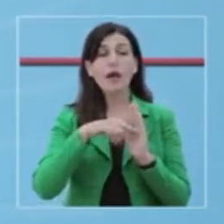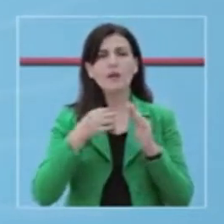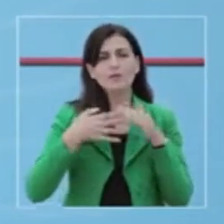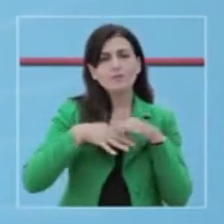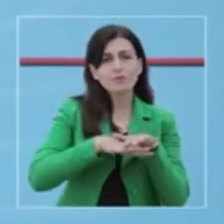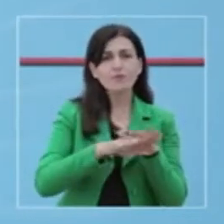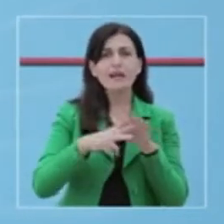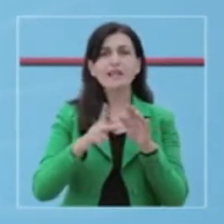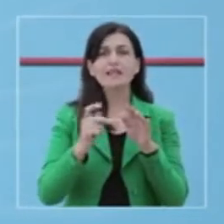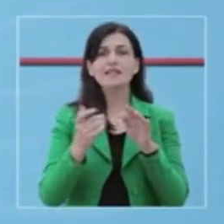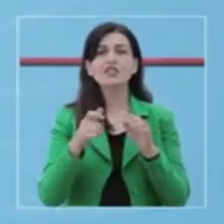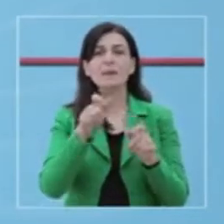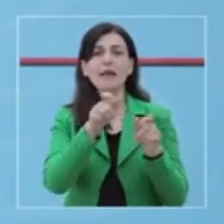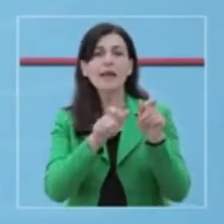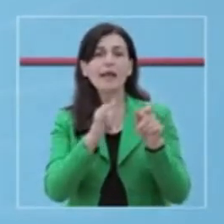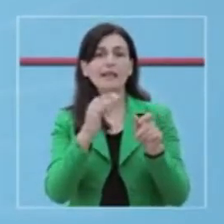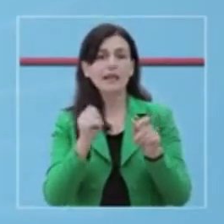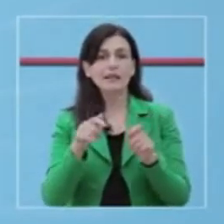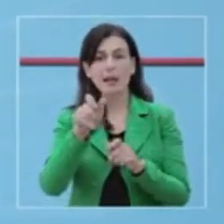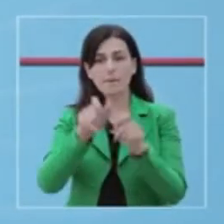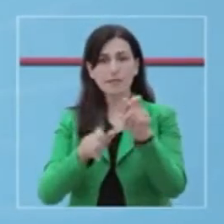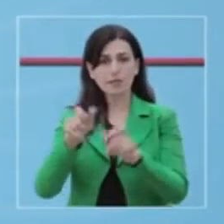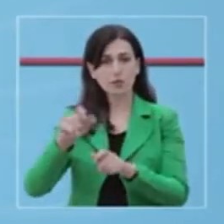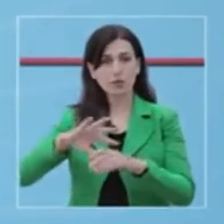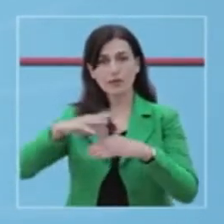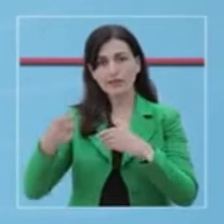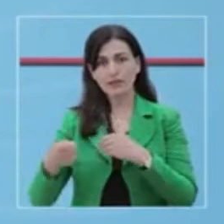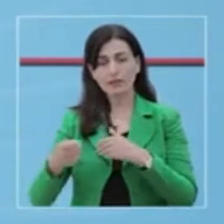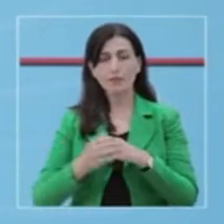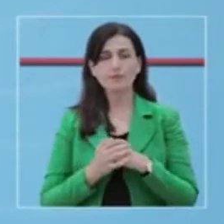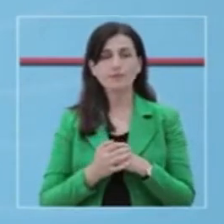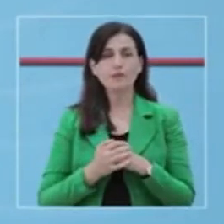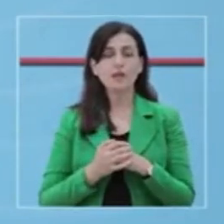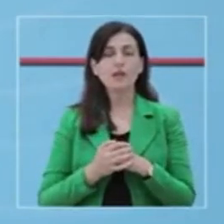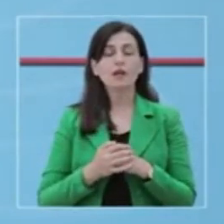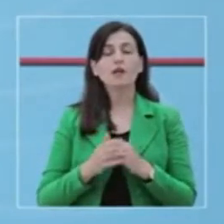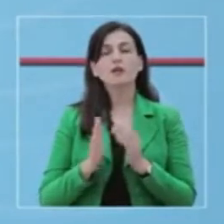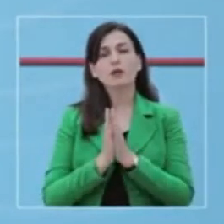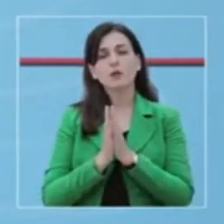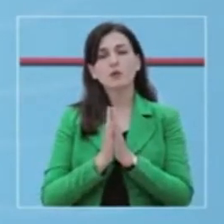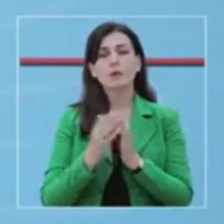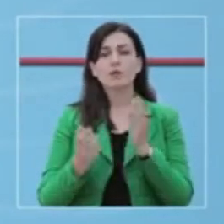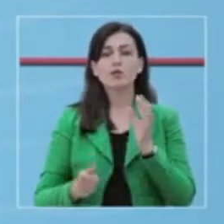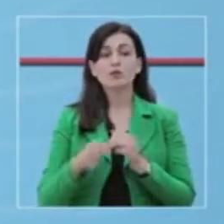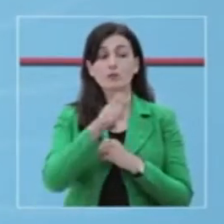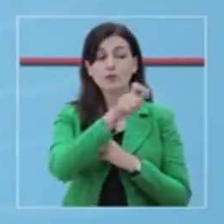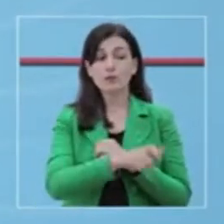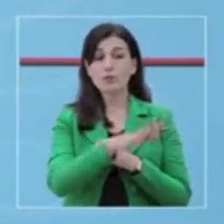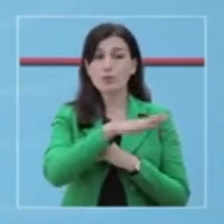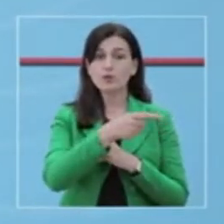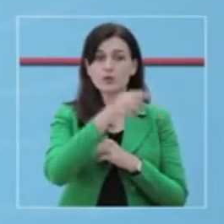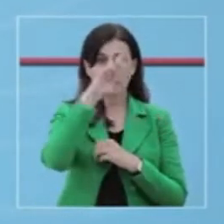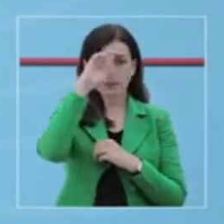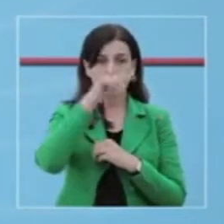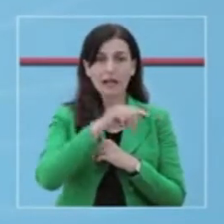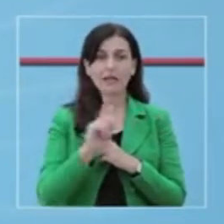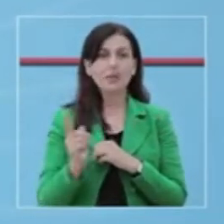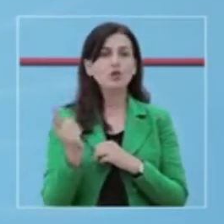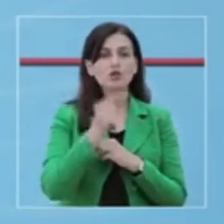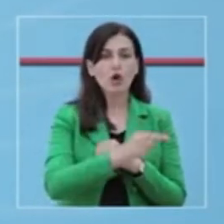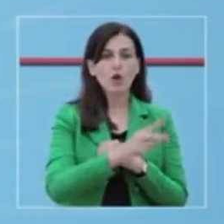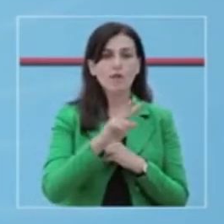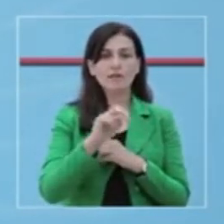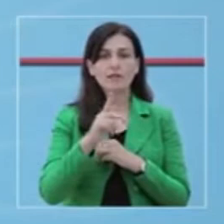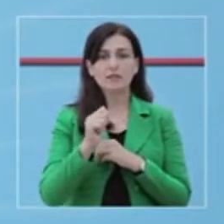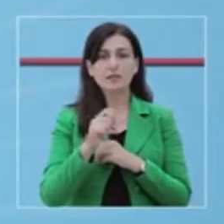dhe shëndetin e të tjerëve. Familjarët e pacientëve në spitale të shmangin sa më shumë vizitat, të moshuarit kur është e mundur